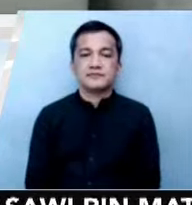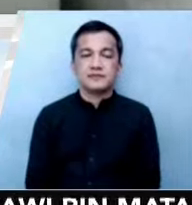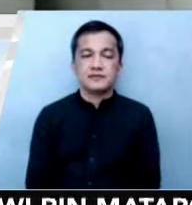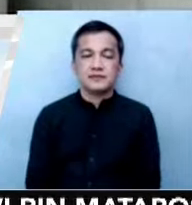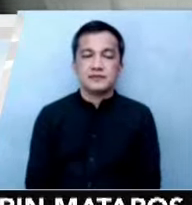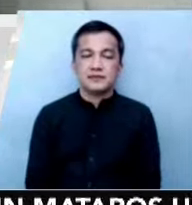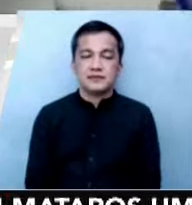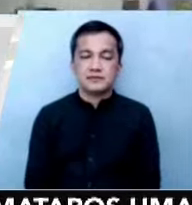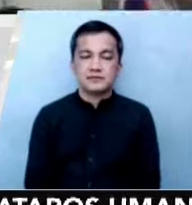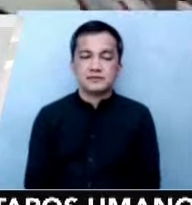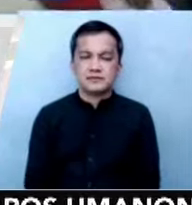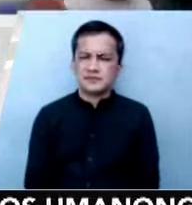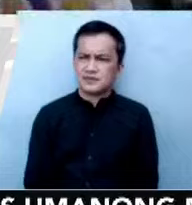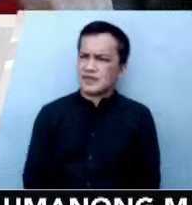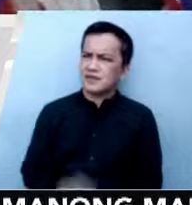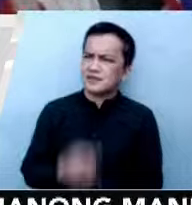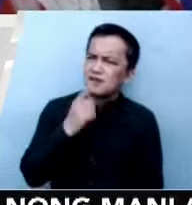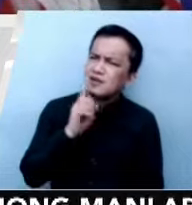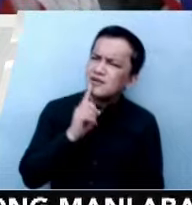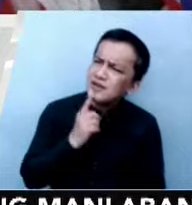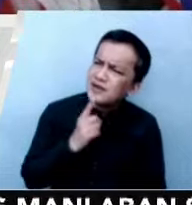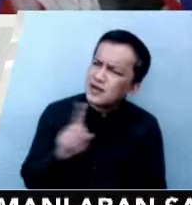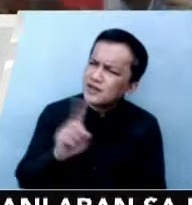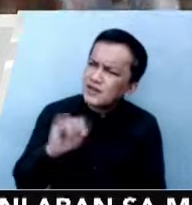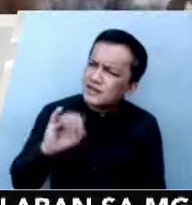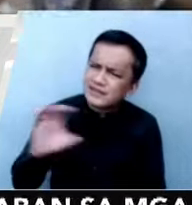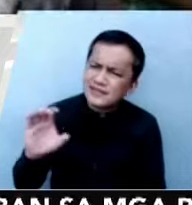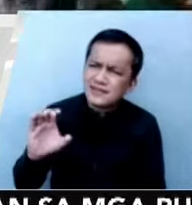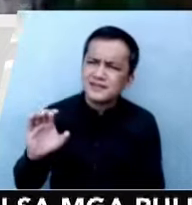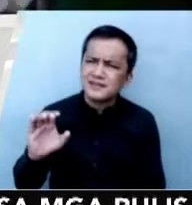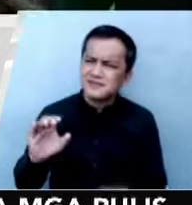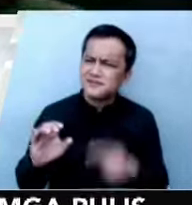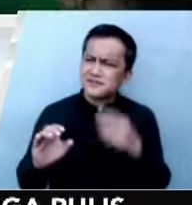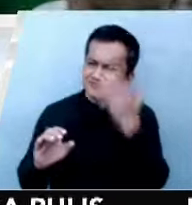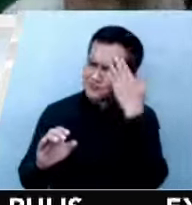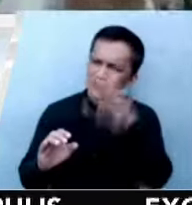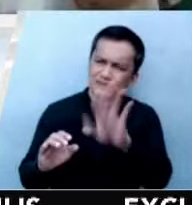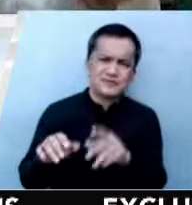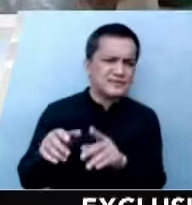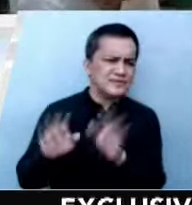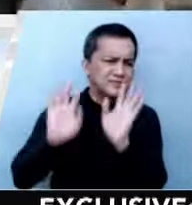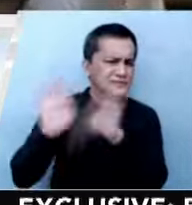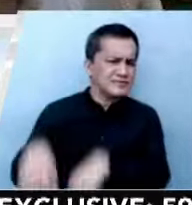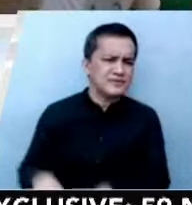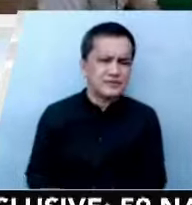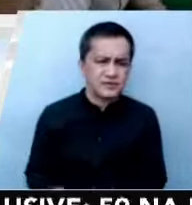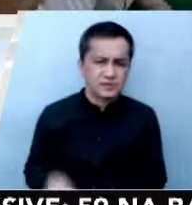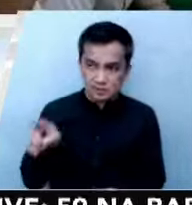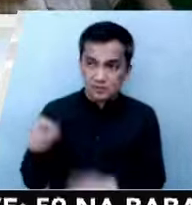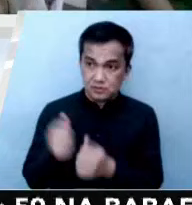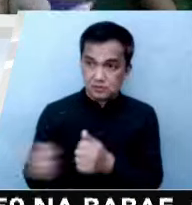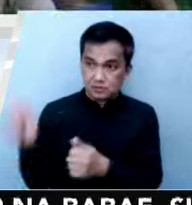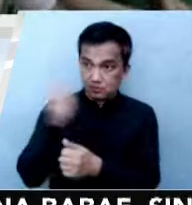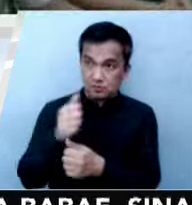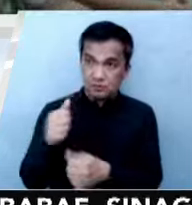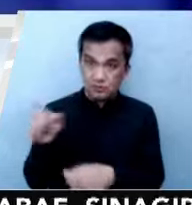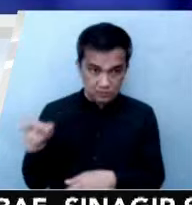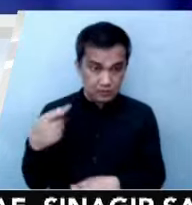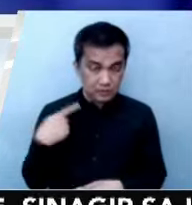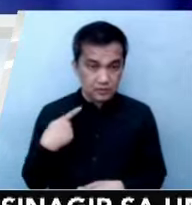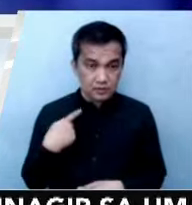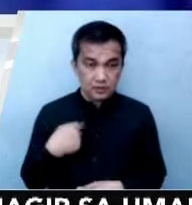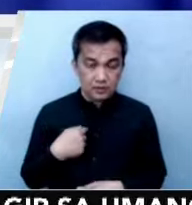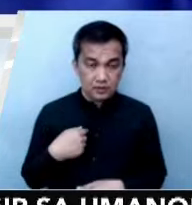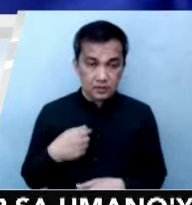Ano yung ICC na yan? I do not recognize that. Ang tanong ko muna is jurisdiction. Correct. Abogado ako